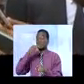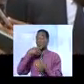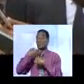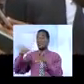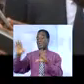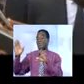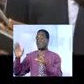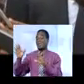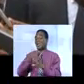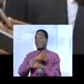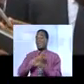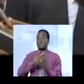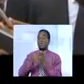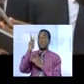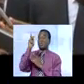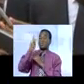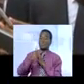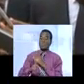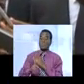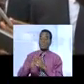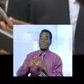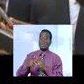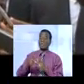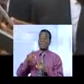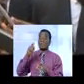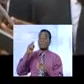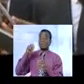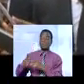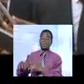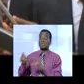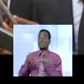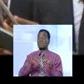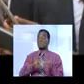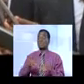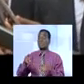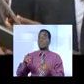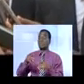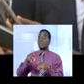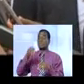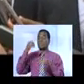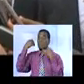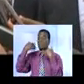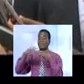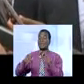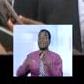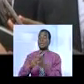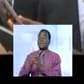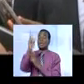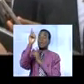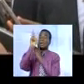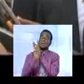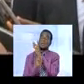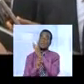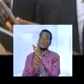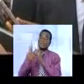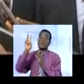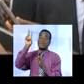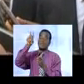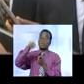levées et le projet devrait se dérouler selon son cours normal pour s'achever en décembre